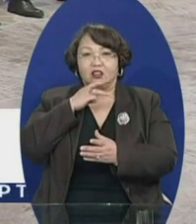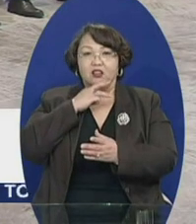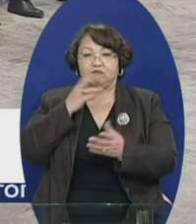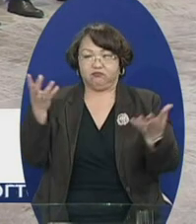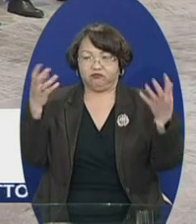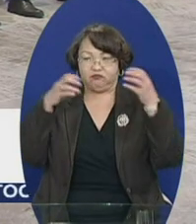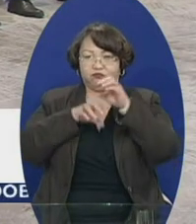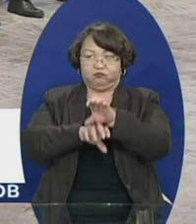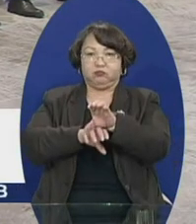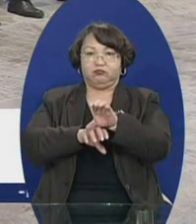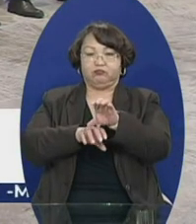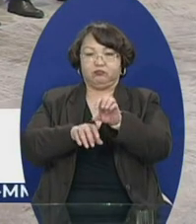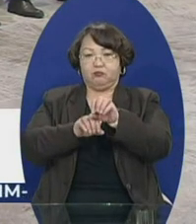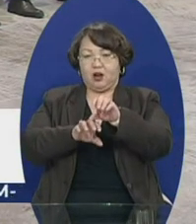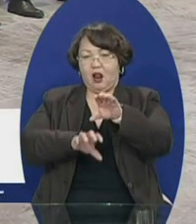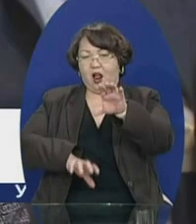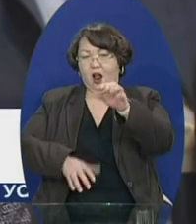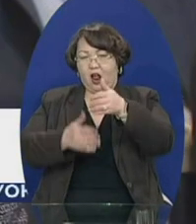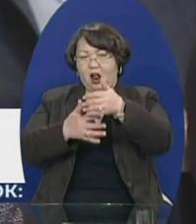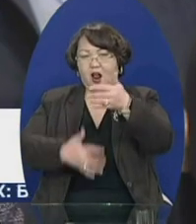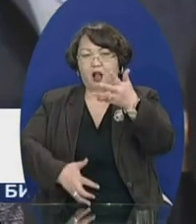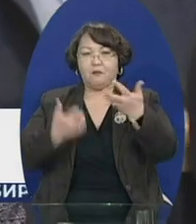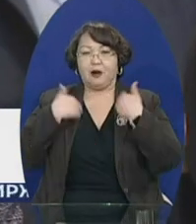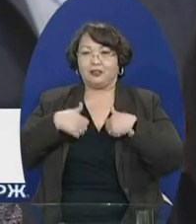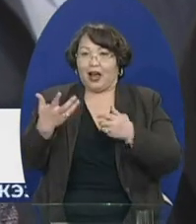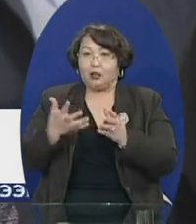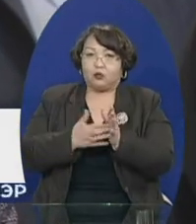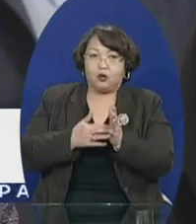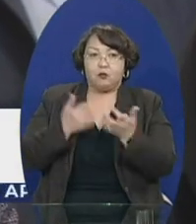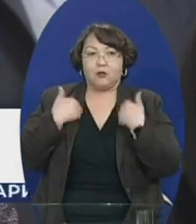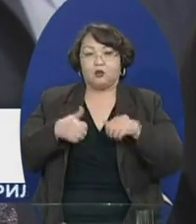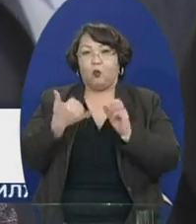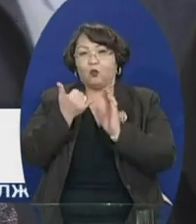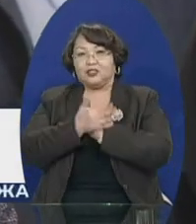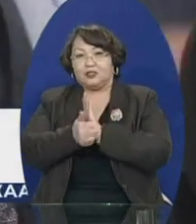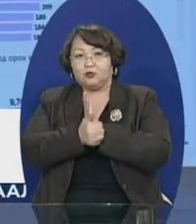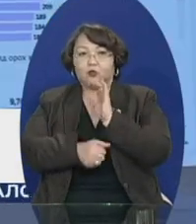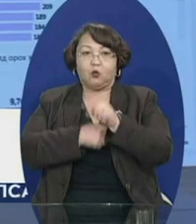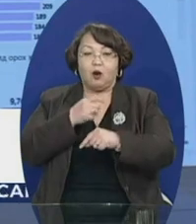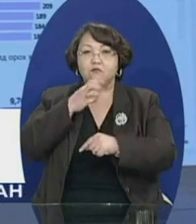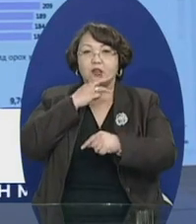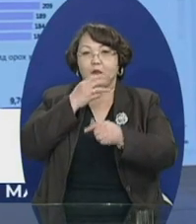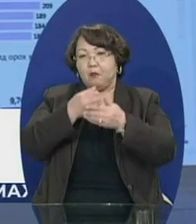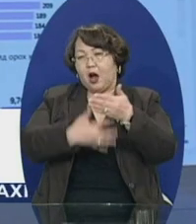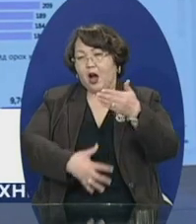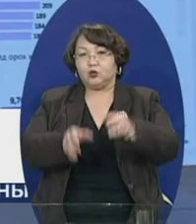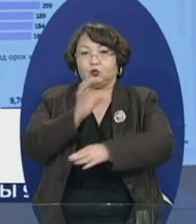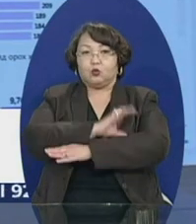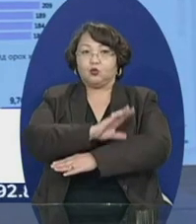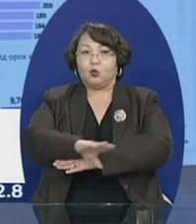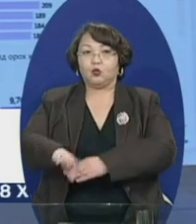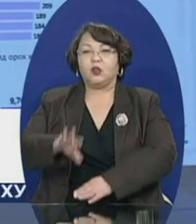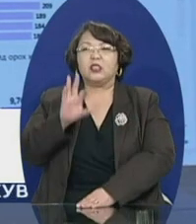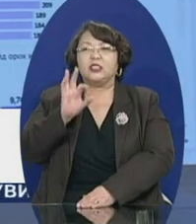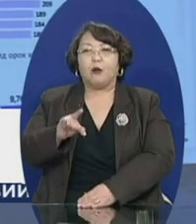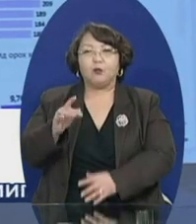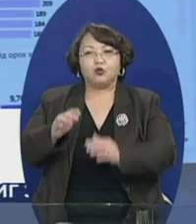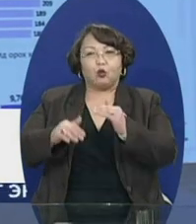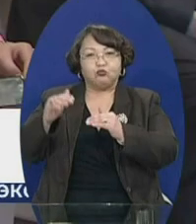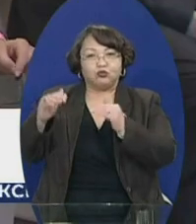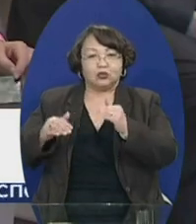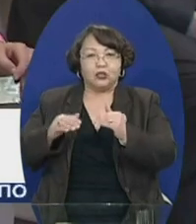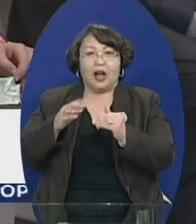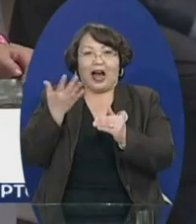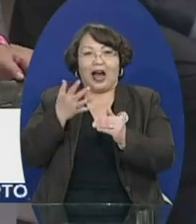Энд багш хаан дутагдaltaй байна. Багшийн уур чадвар хэрэг гих мэт олон төрлийн мэдээлэл багтсан. Харин сурагчид ямар төвшөнд байгаа аль хичээл нь хоцрогдaltaй